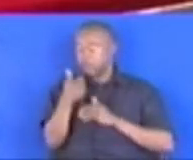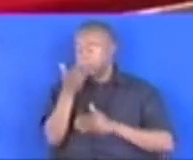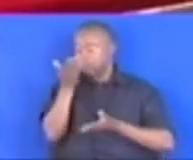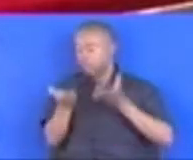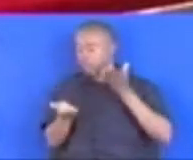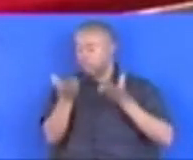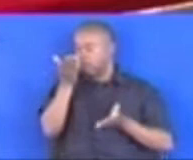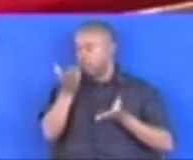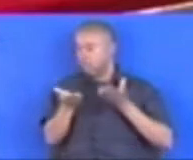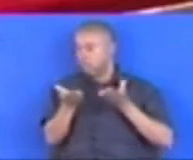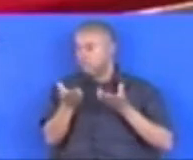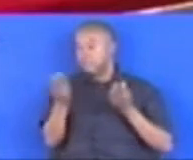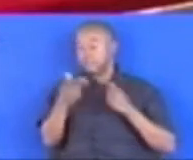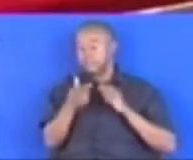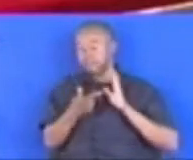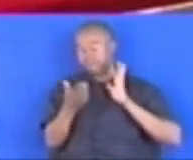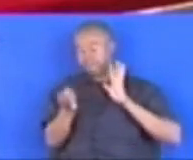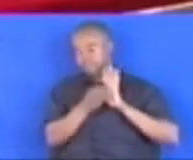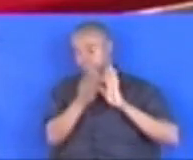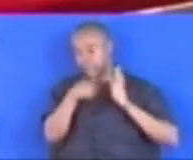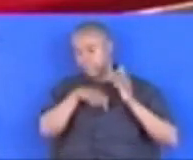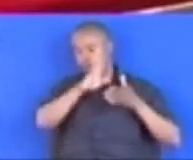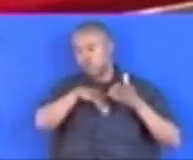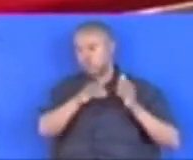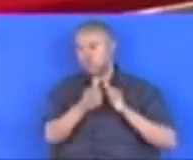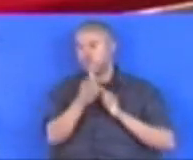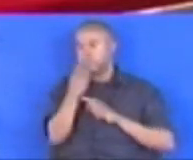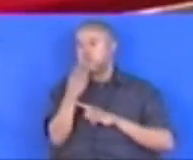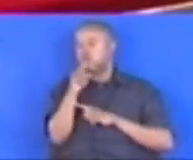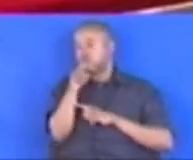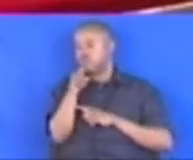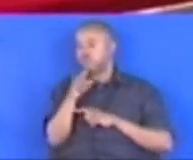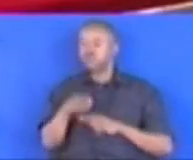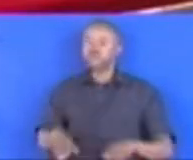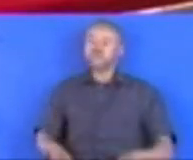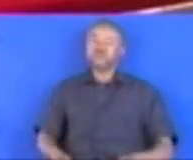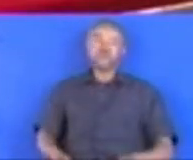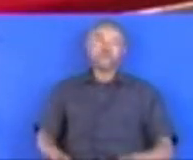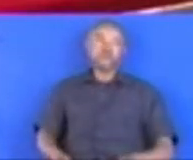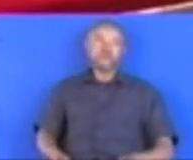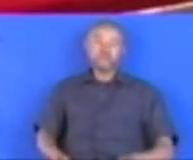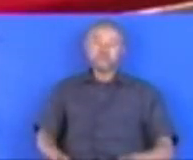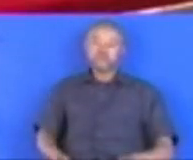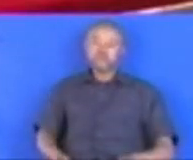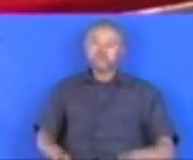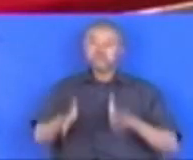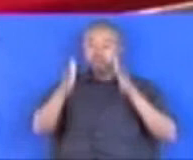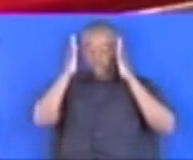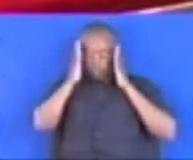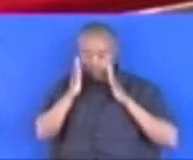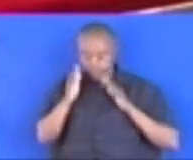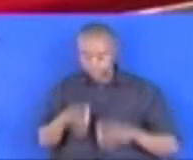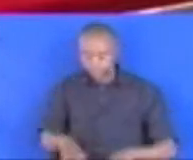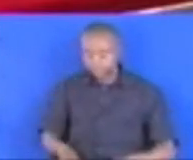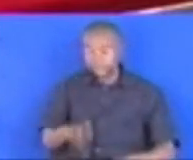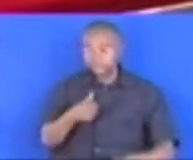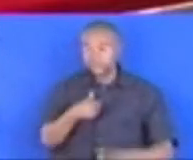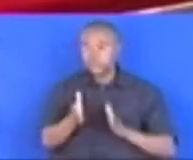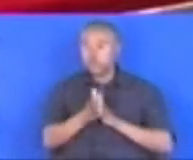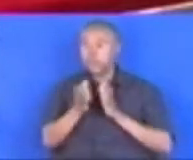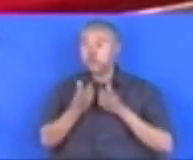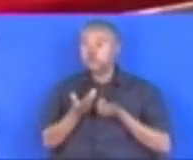makadirio kama inavyoonekana katika ukurasa wa 13 wa hotuba yangu. Mheshimiwa